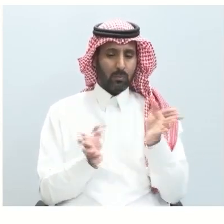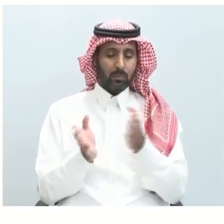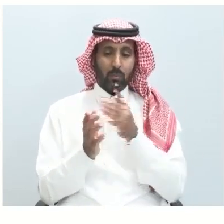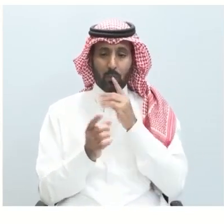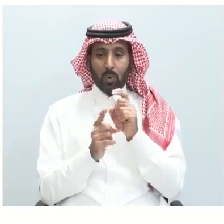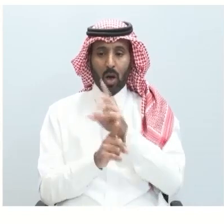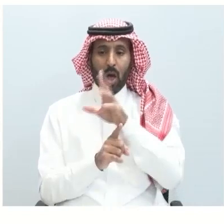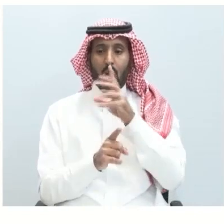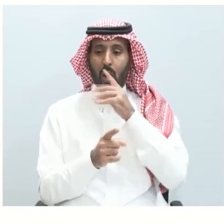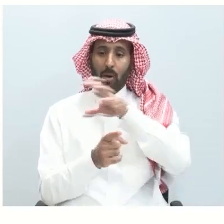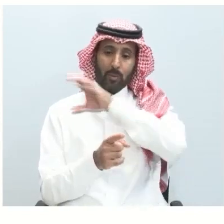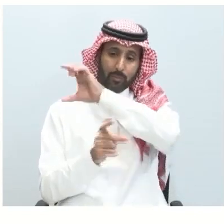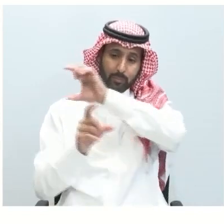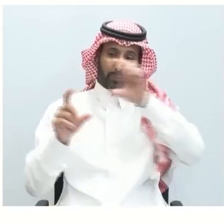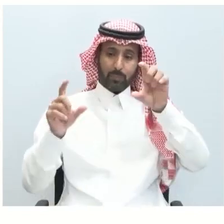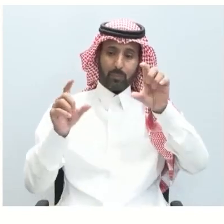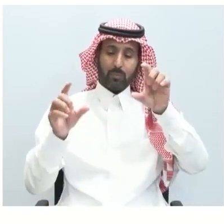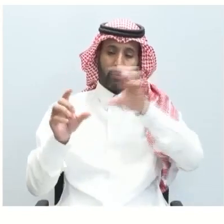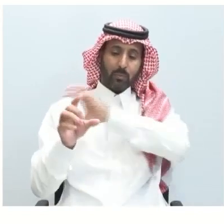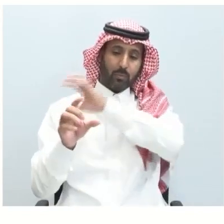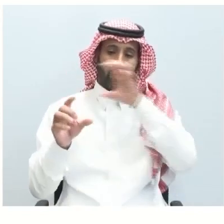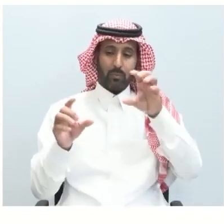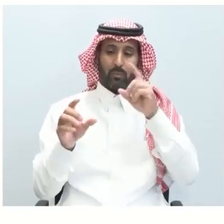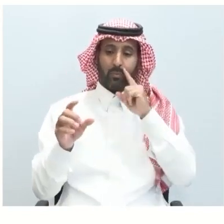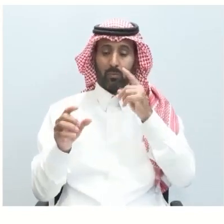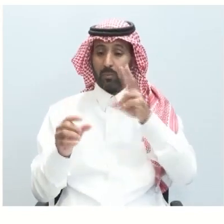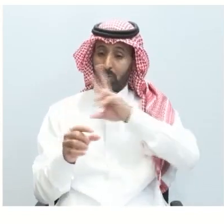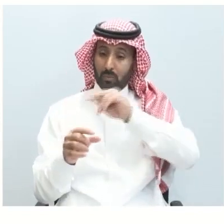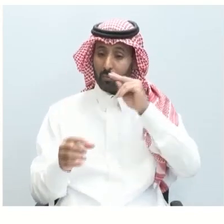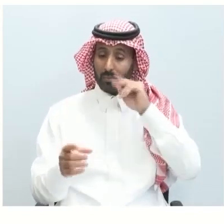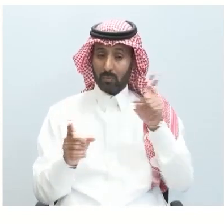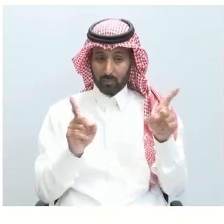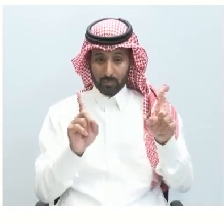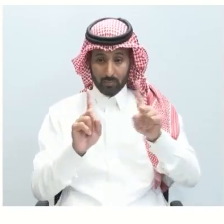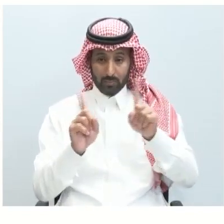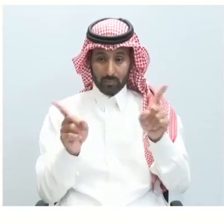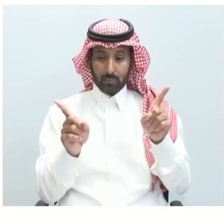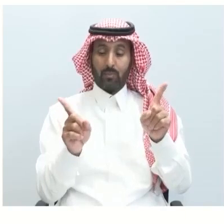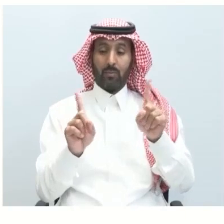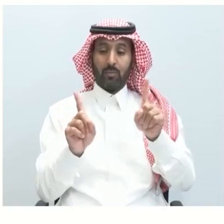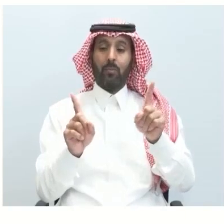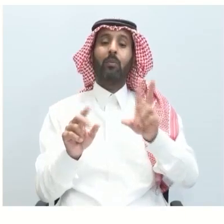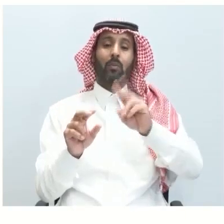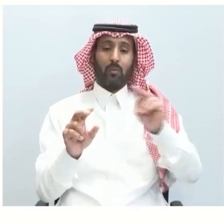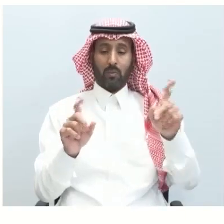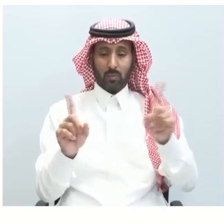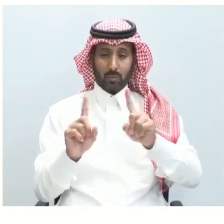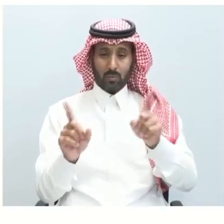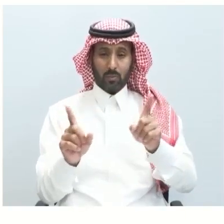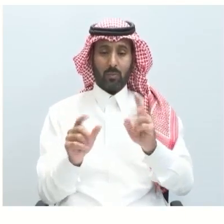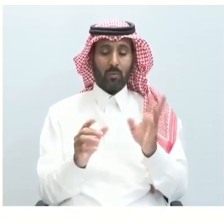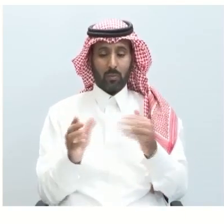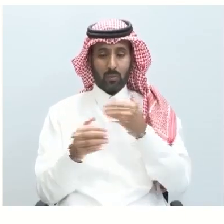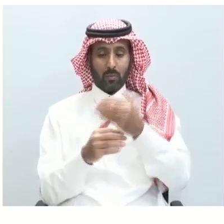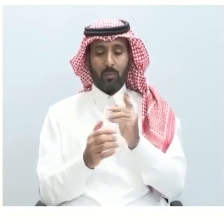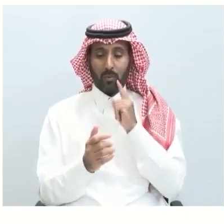البخار انتقل اذا ماذا حدث تساوت مؤشرات قراءه عدادات الاشعاع في هذه